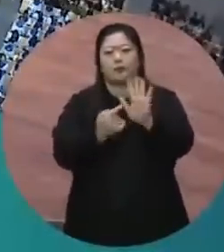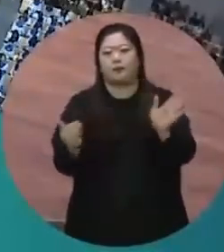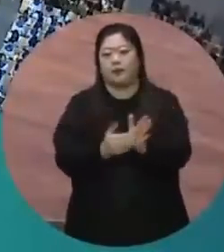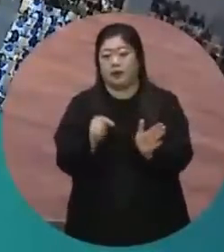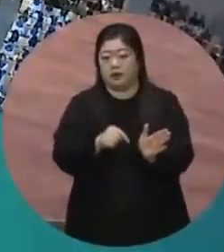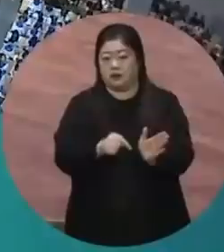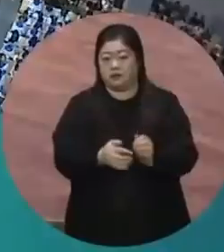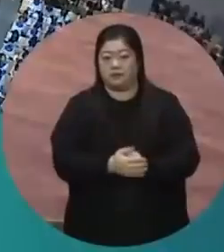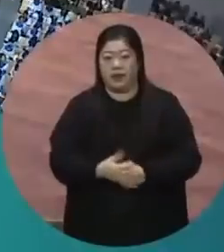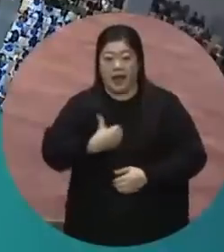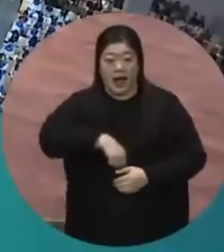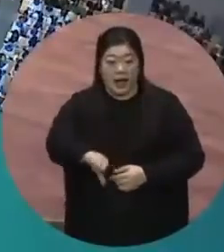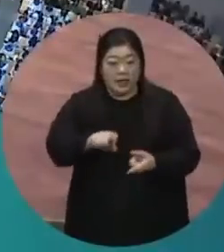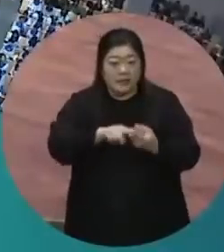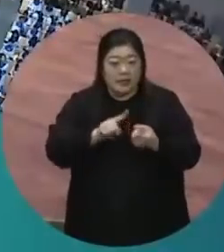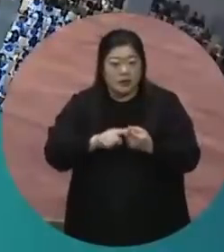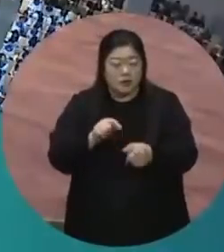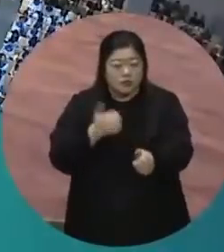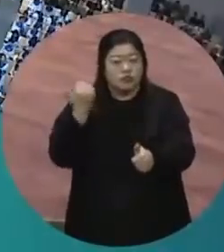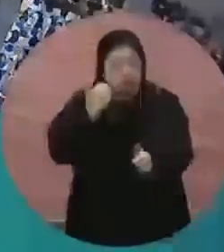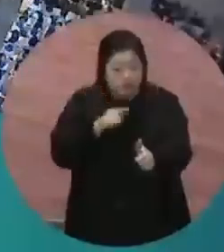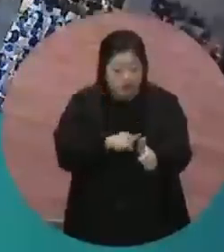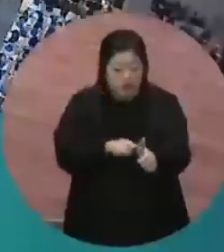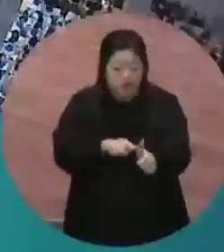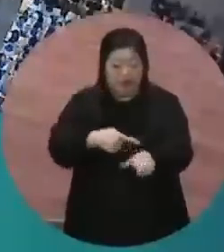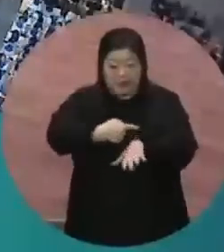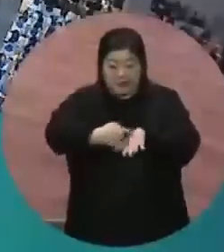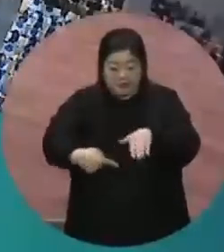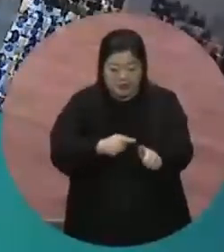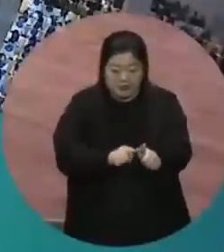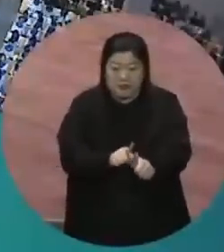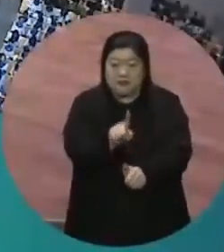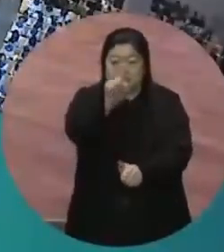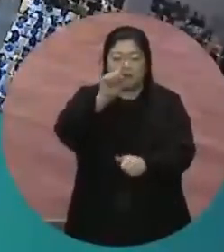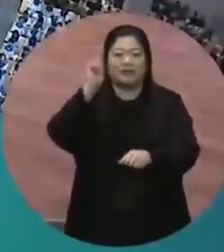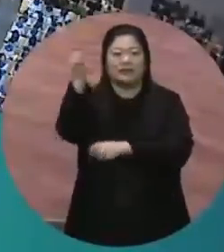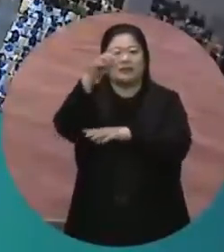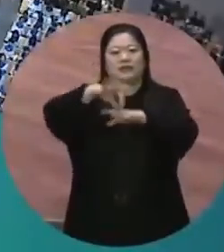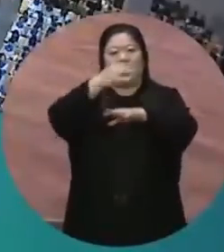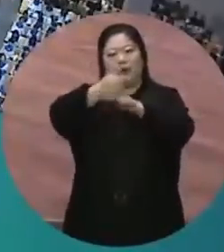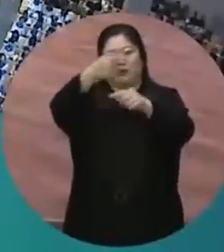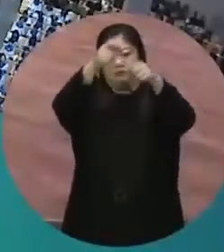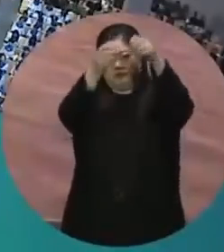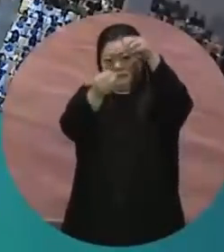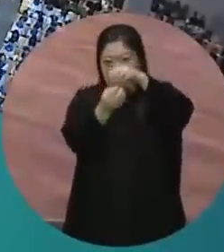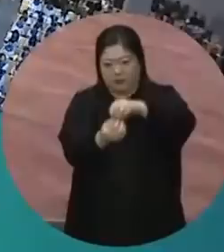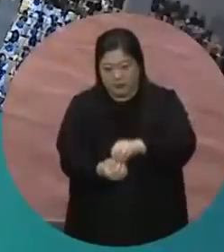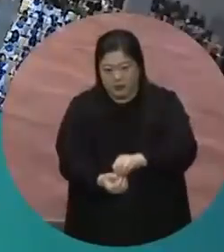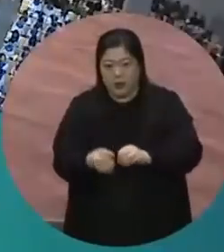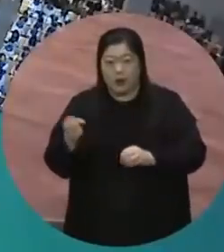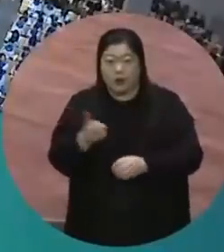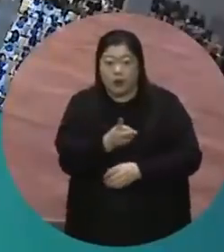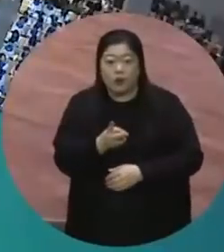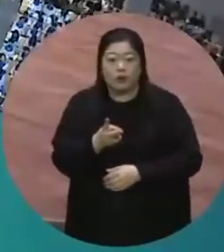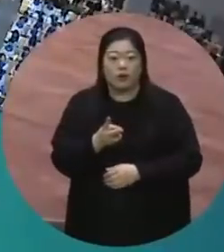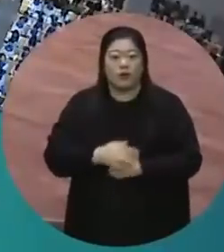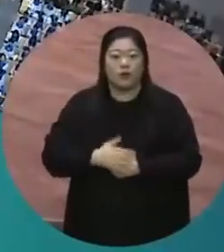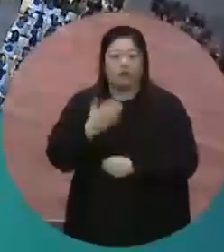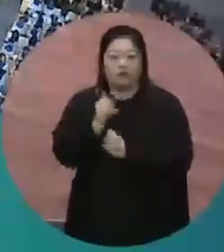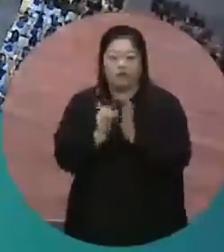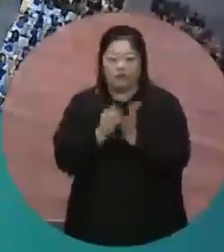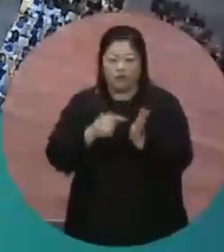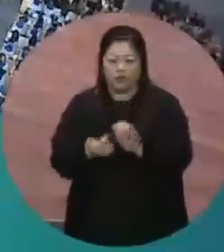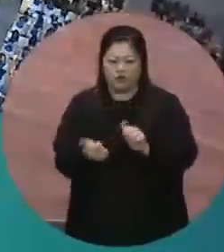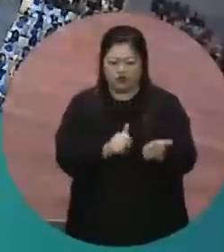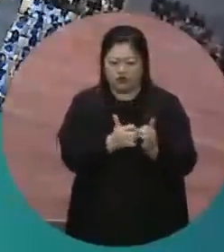그의 아들에 관하여 말하면 육신으로는 다윗의 혈통으로 나셨고 성결의 영으로는 죽은 자들 가운데서